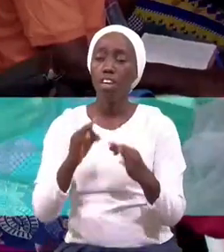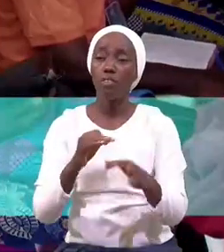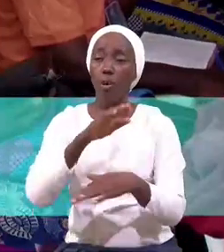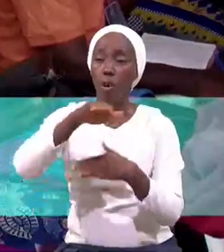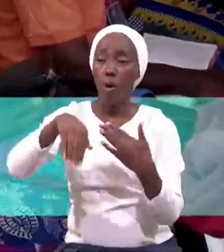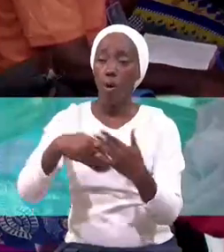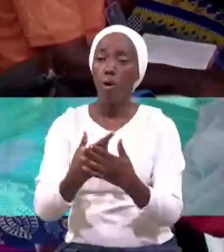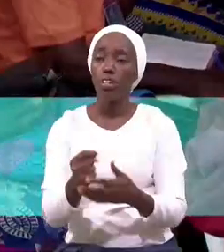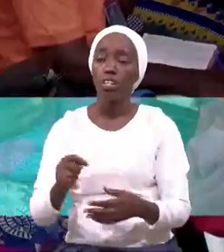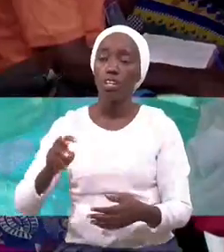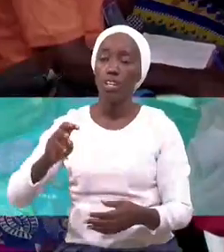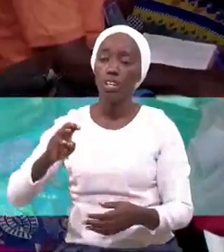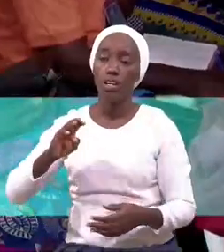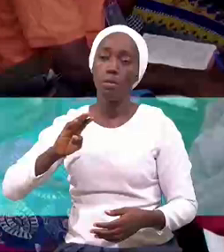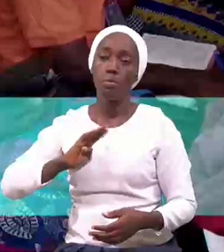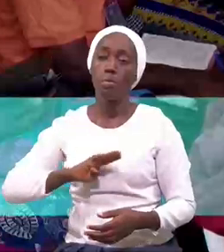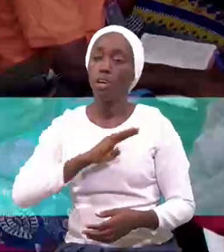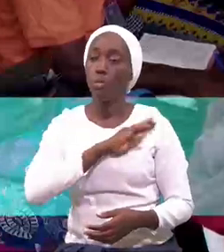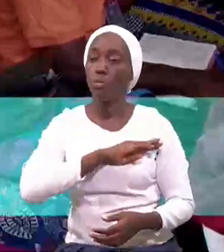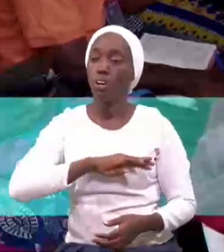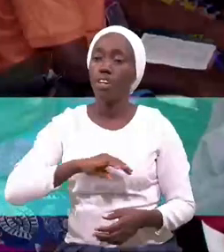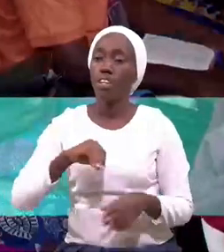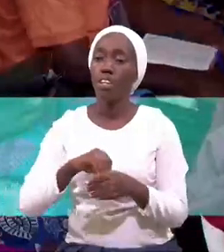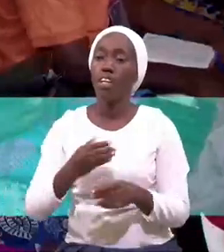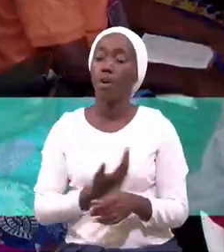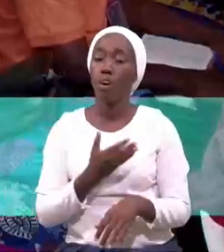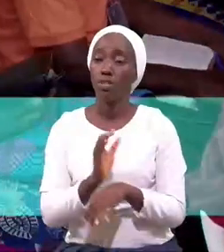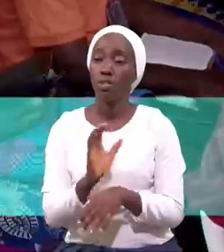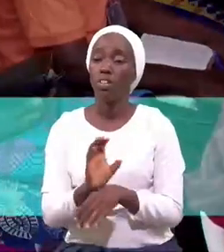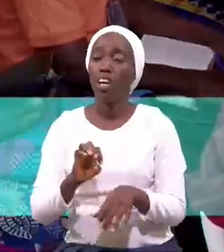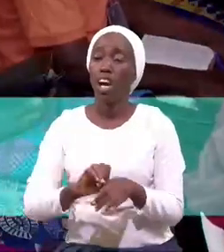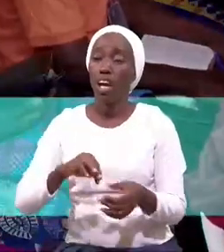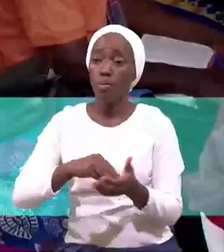Si tous les membres de l'Église, j'ai dit de ton Église,